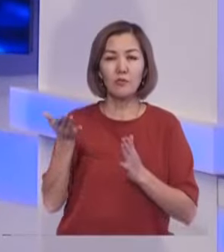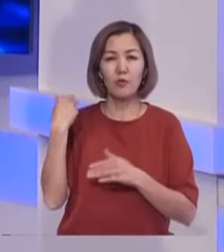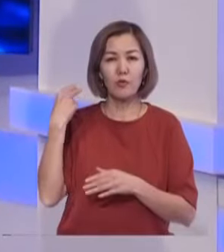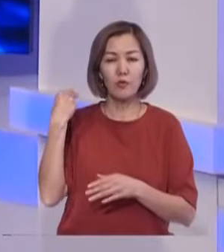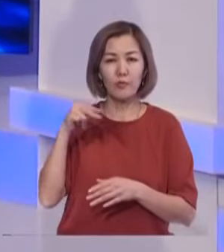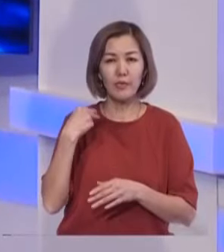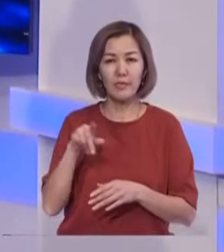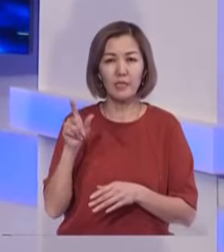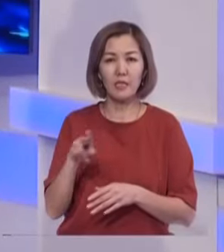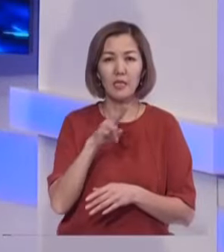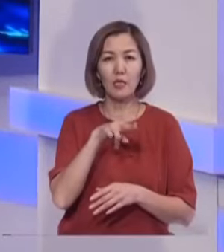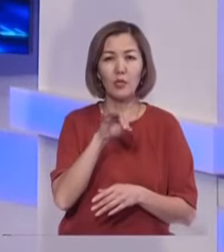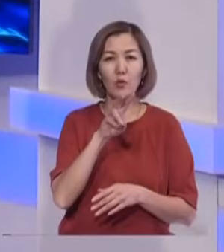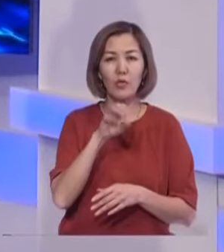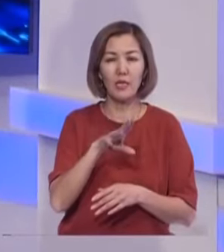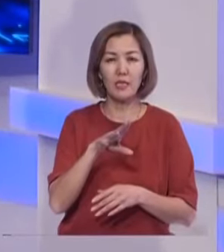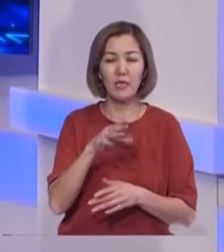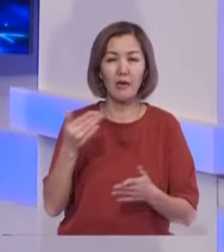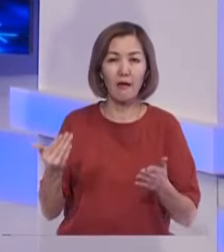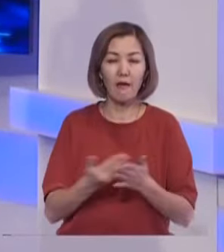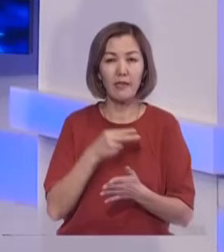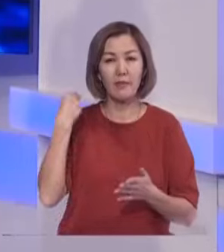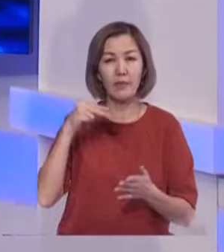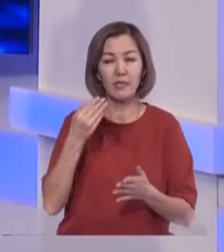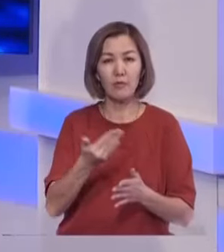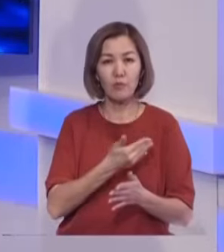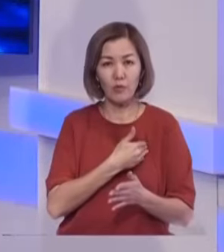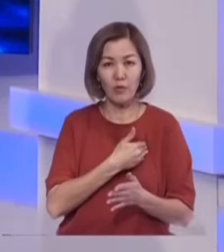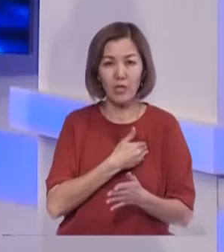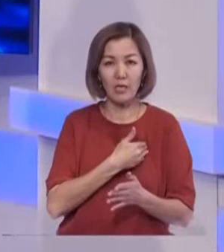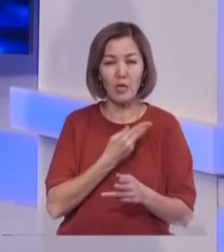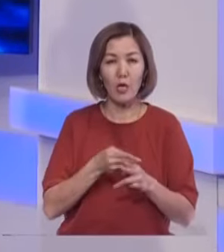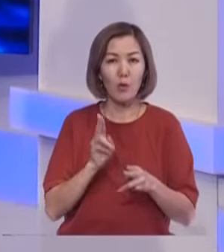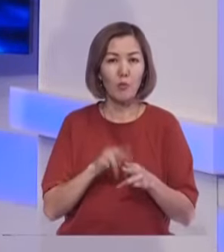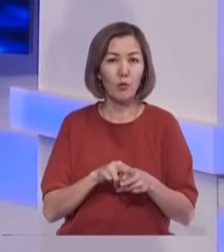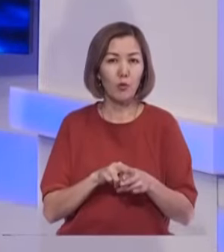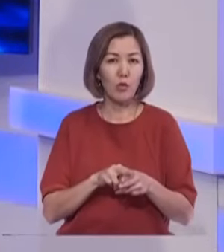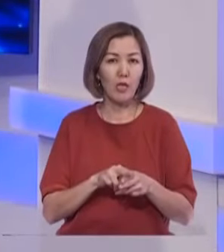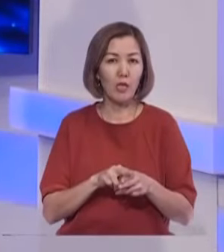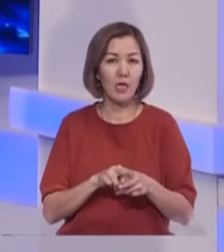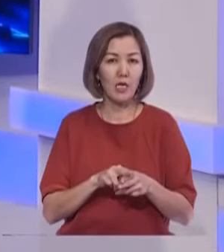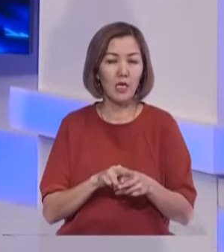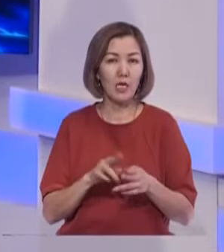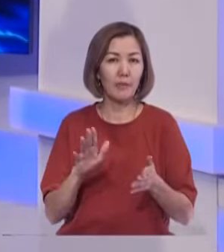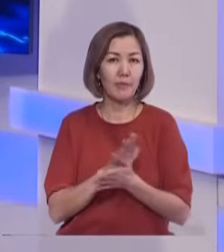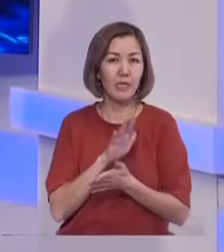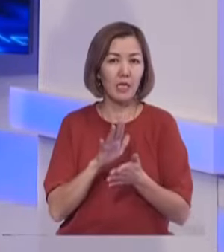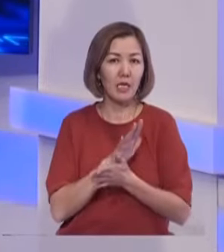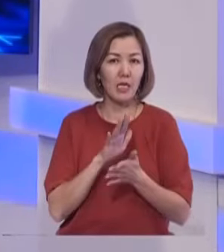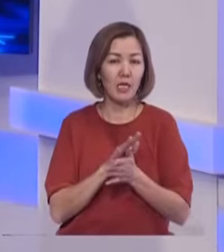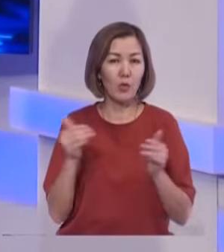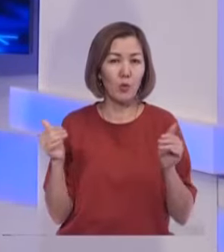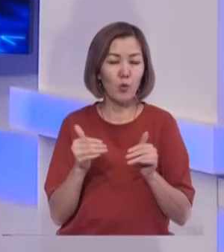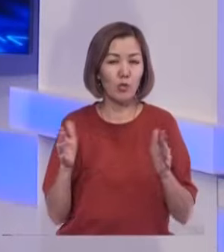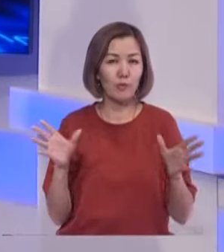АҚШ-тың халқы бұрынғы президент Дональд Трамптың билікке қайта келуін қалайды. Бұл жөнінде Нью-Йорк Таймс баспасы Сиенкс колледжімен